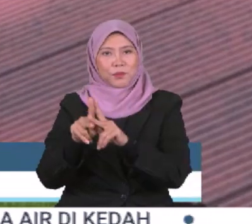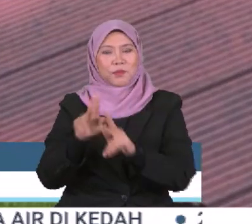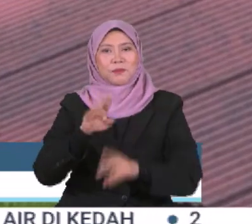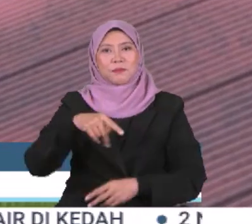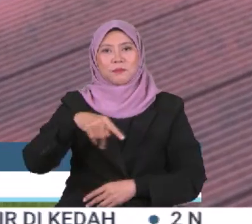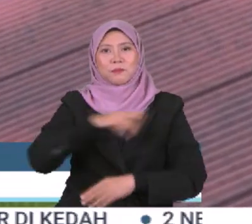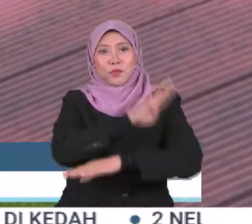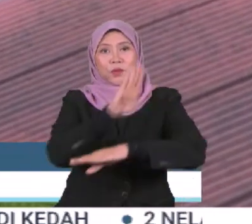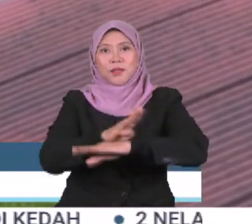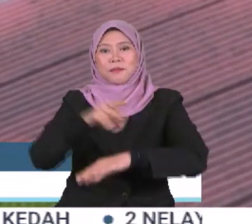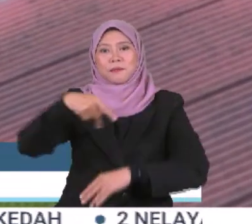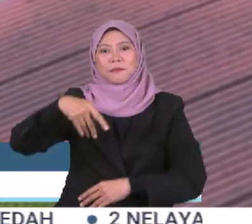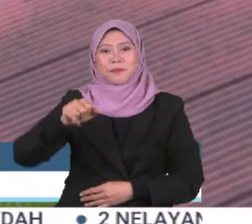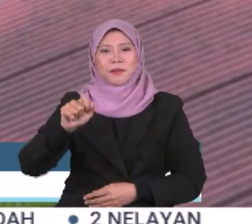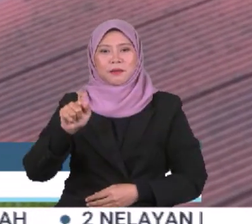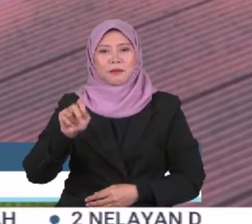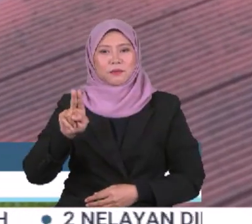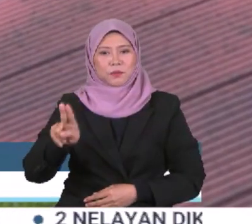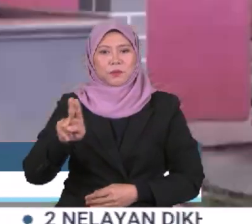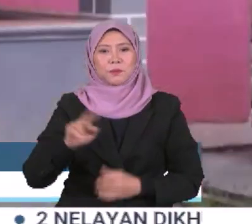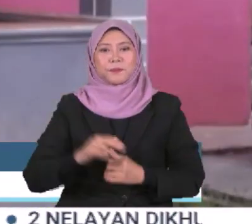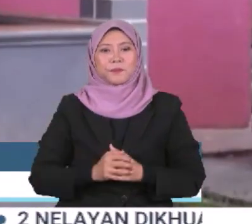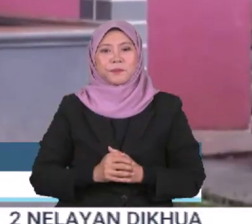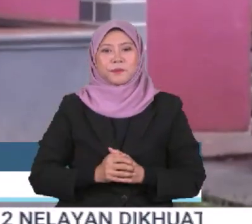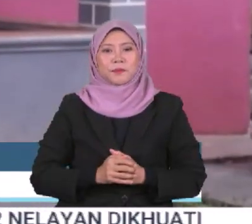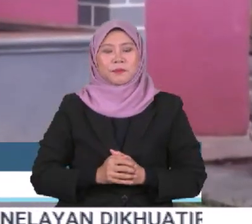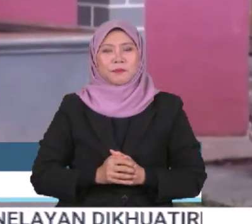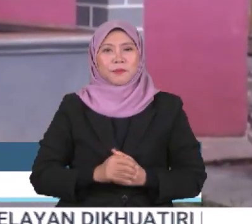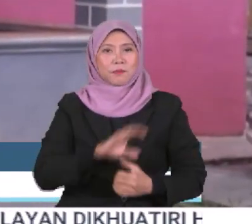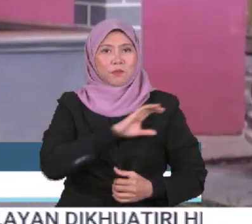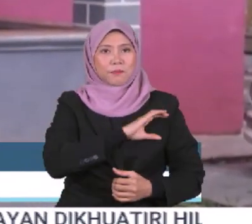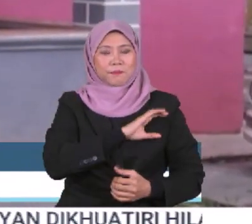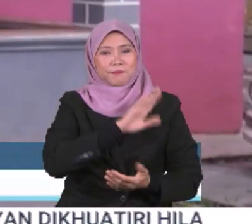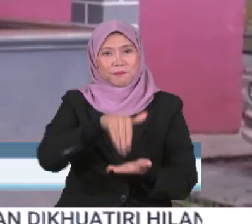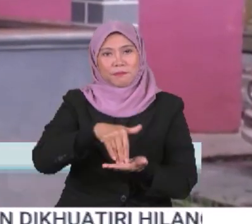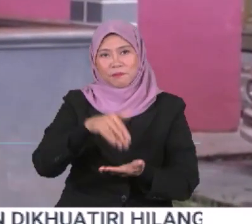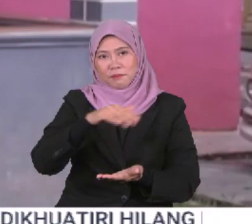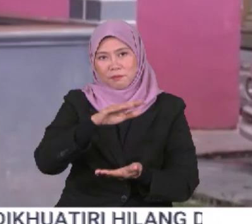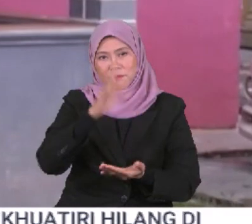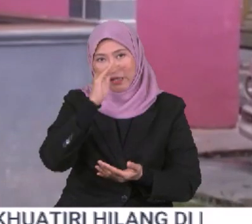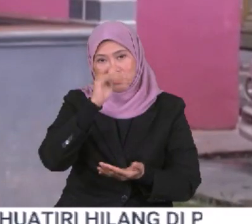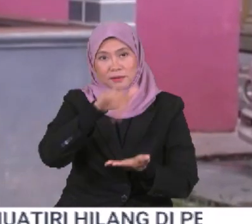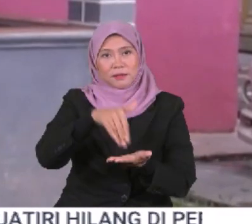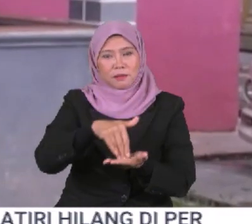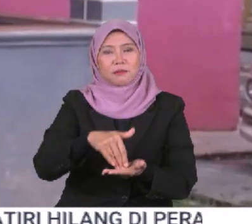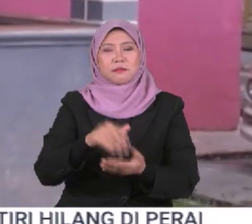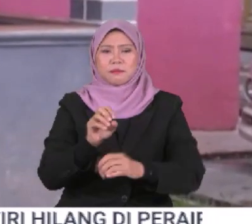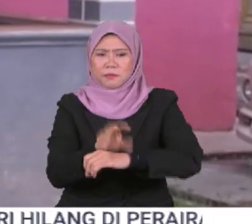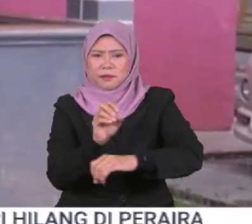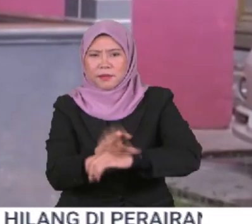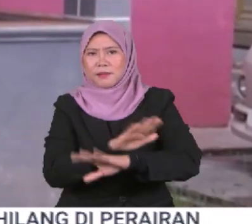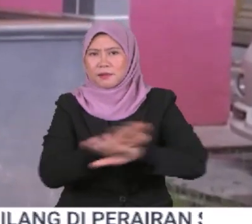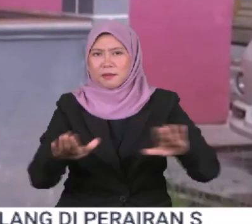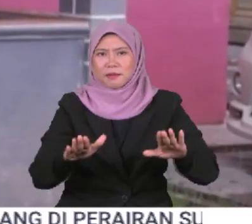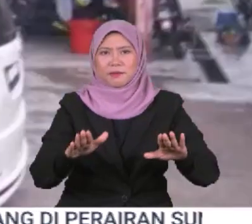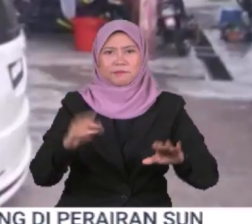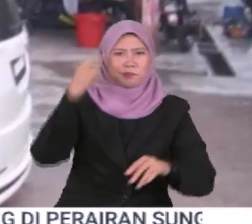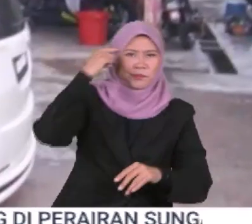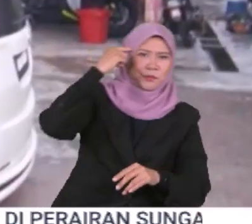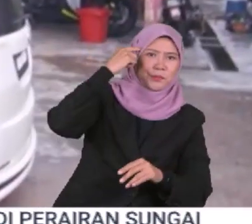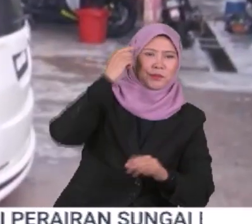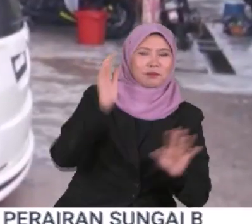piato ketua polis daerah Melaka Tengah assistant komiser Christopher patit menasihatkan orang ramai tidak membuat sebarang